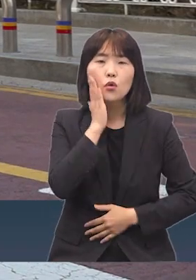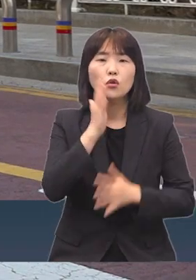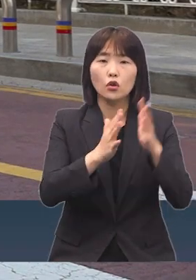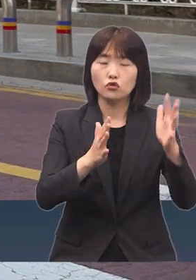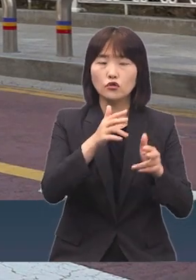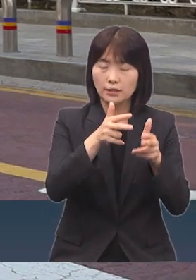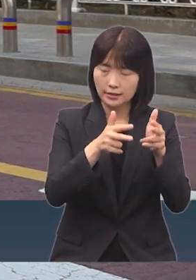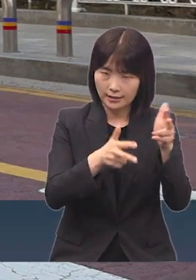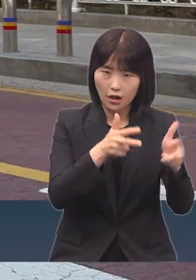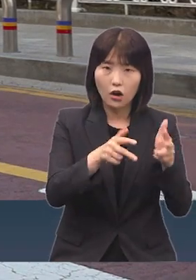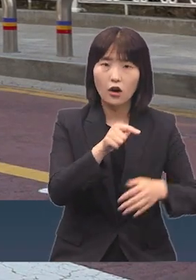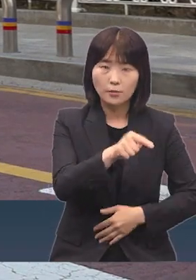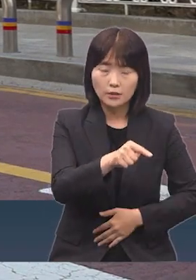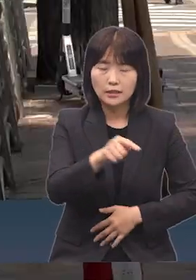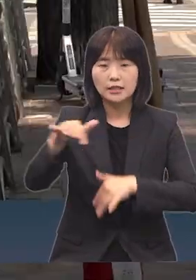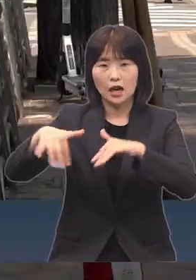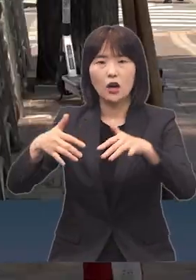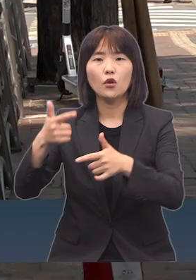사업으로 가로수